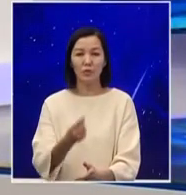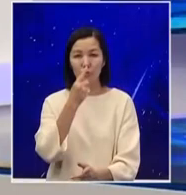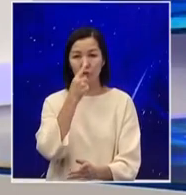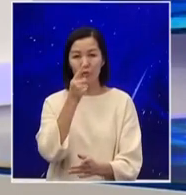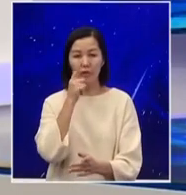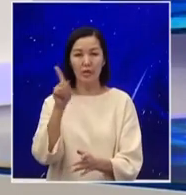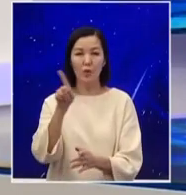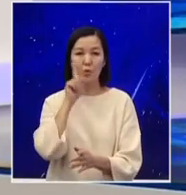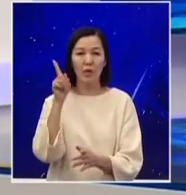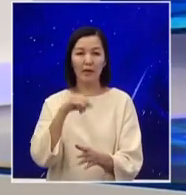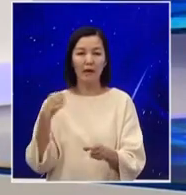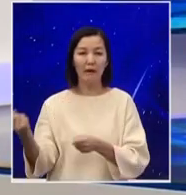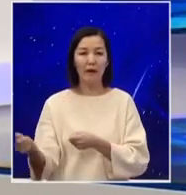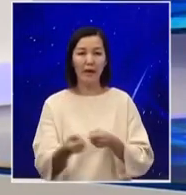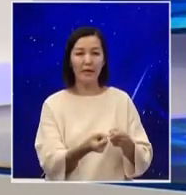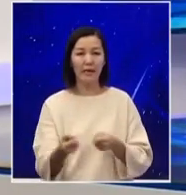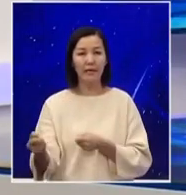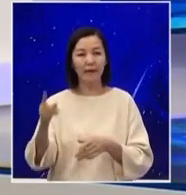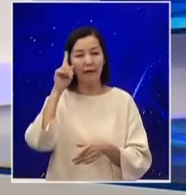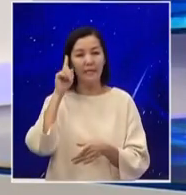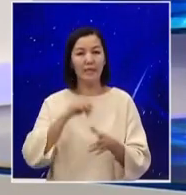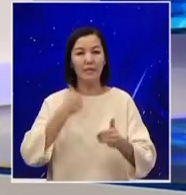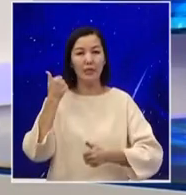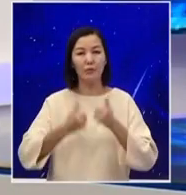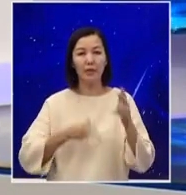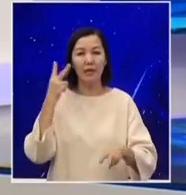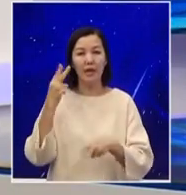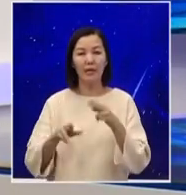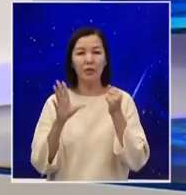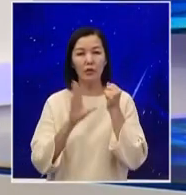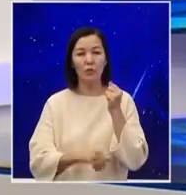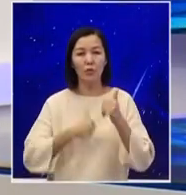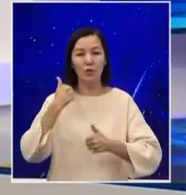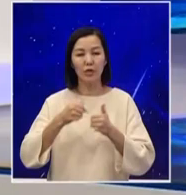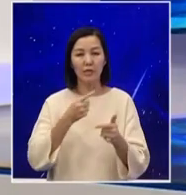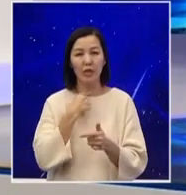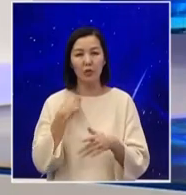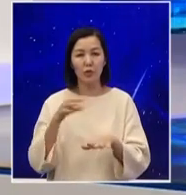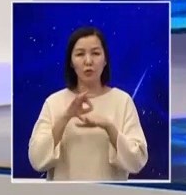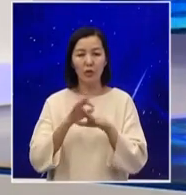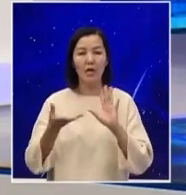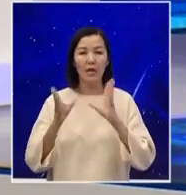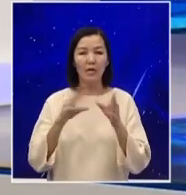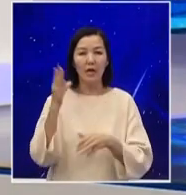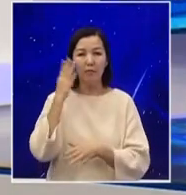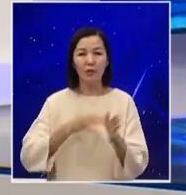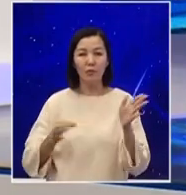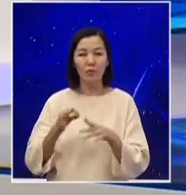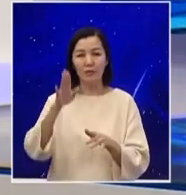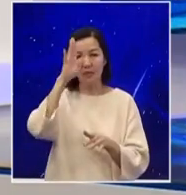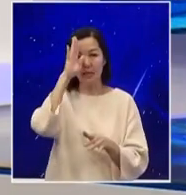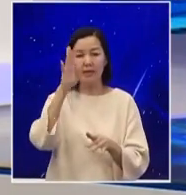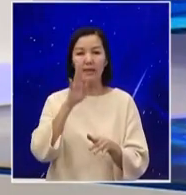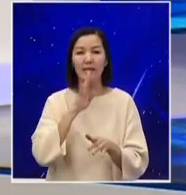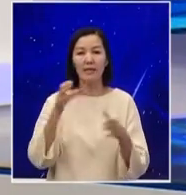Жуырда Көгалдағы хоккейден Қазақстан чемпионаты аяқталды. Соңғы тур Талдықорғанда өтті. Нәтижесінде Алматы облысының ерлер мен